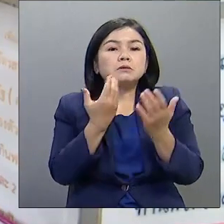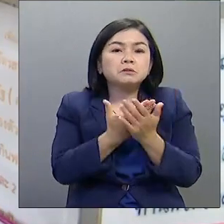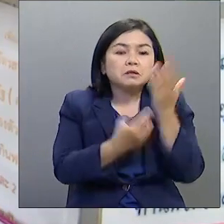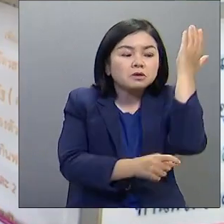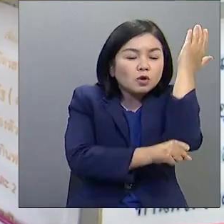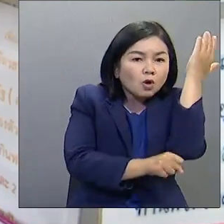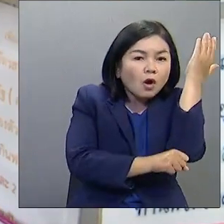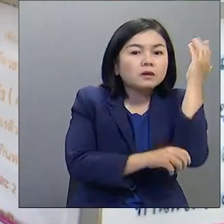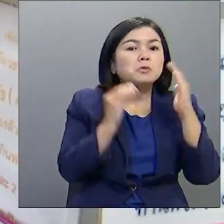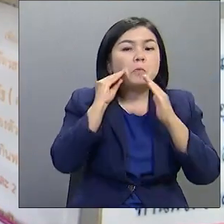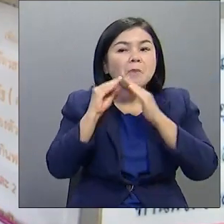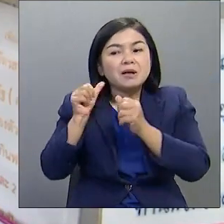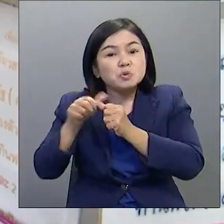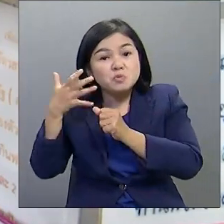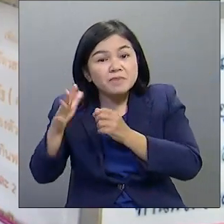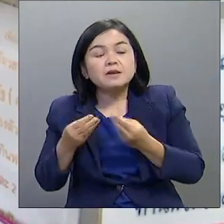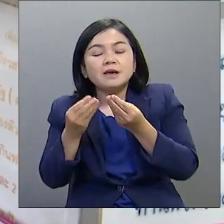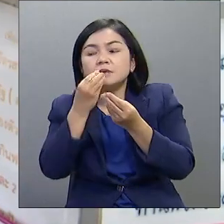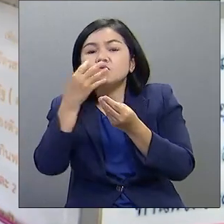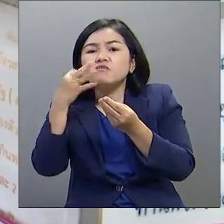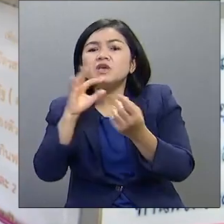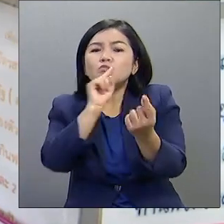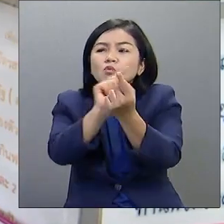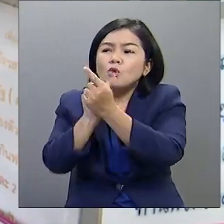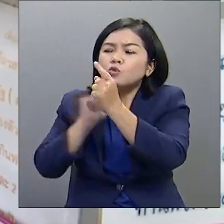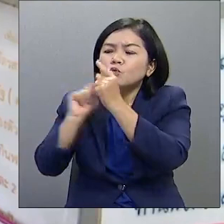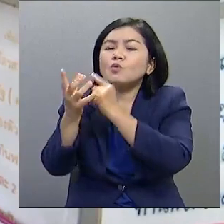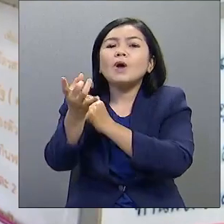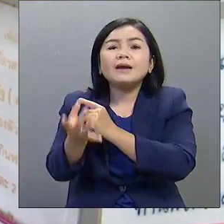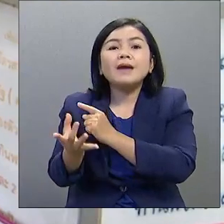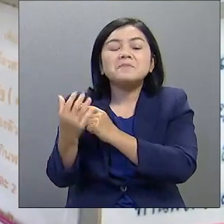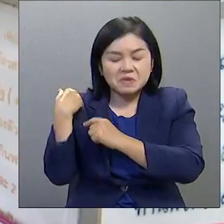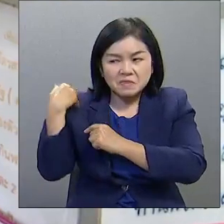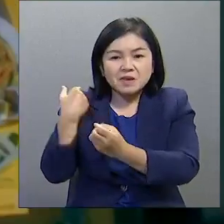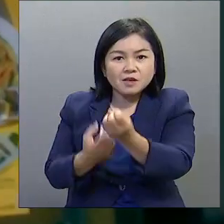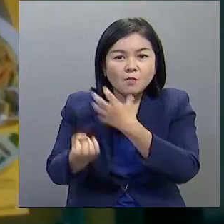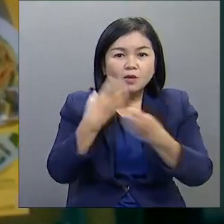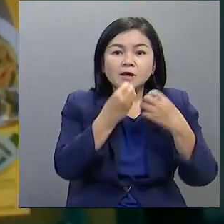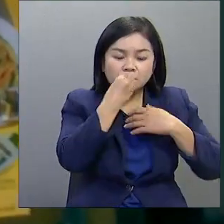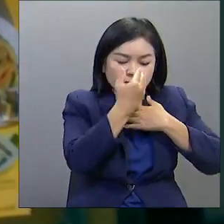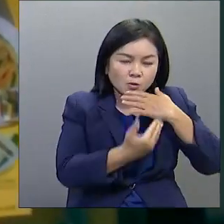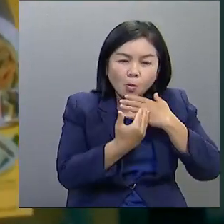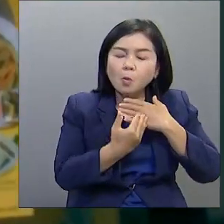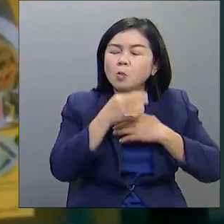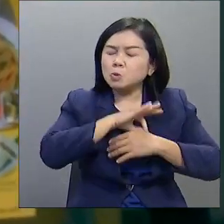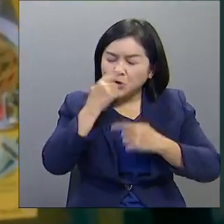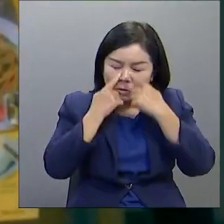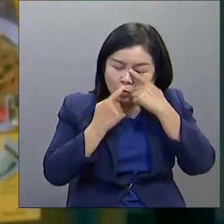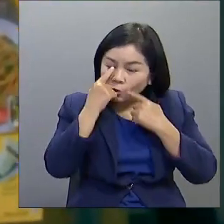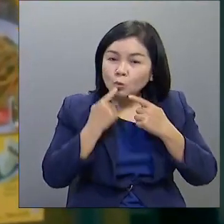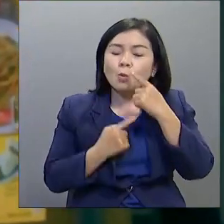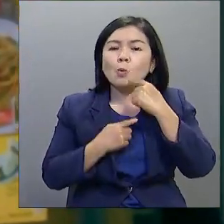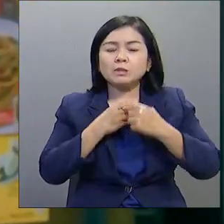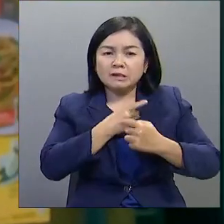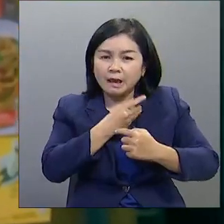ได้รับแล้วอะเขามีการพูดคุยกับเรายังไงบ้างพี ่มีครับบางคนก็กินขนมปังไปด้วยร้องไห้ไปด้วยก็ ม ี